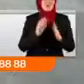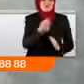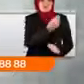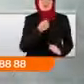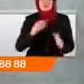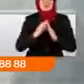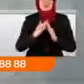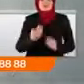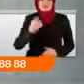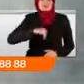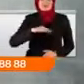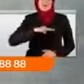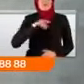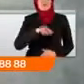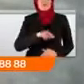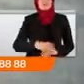sürekli